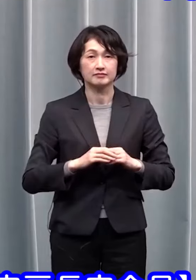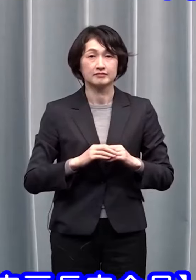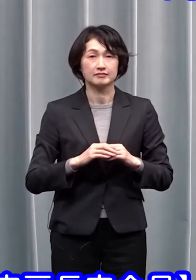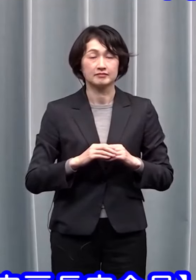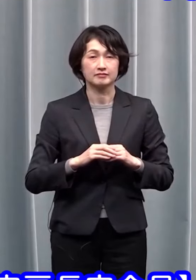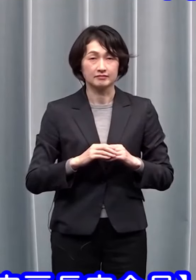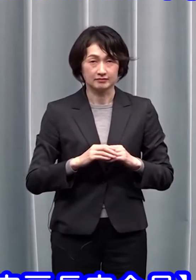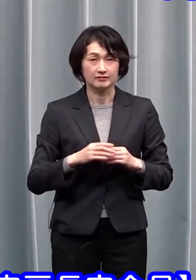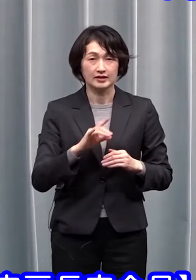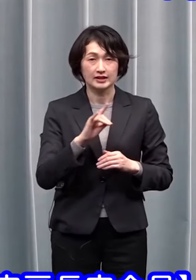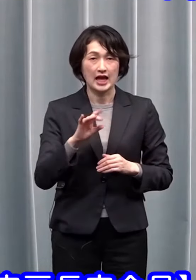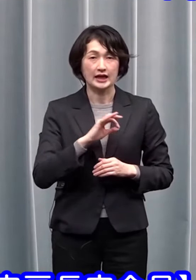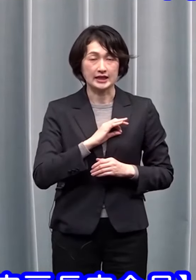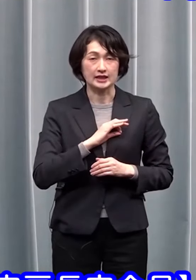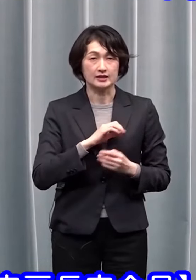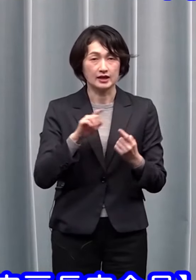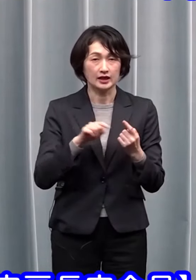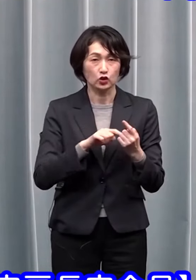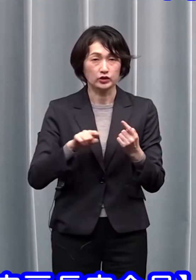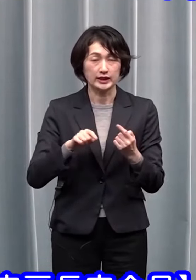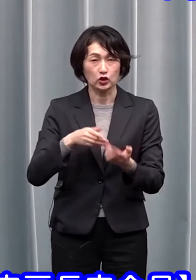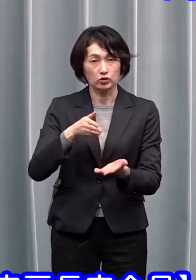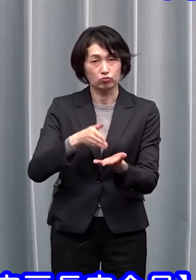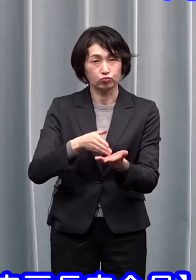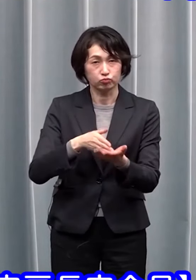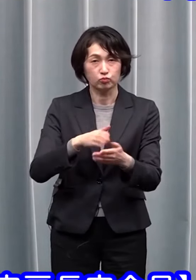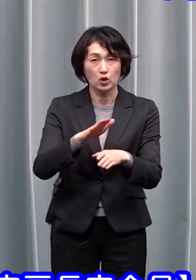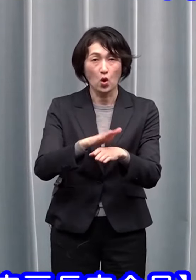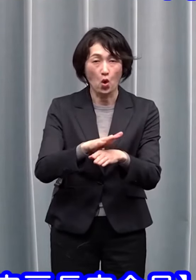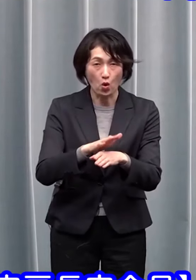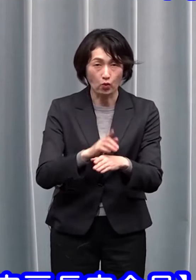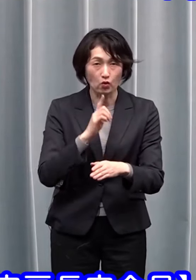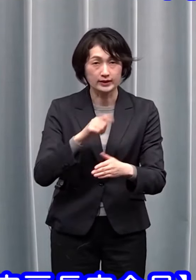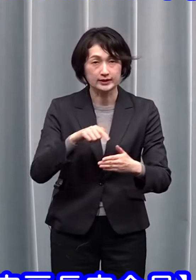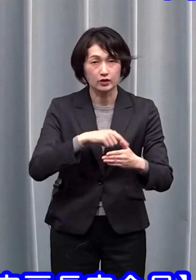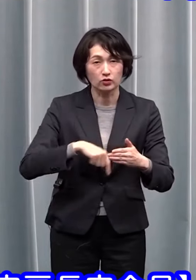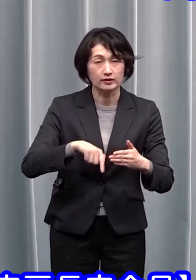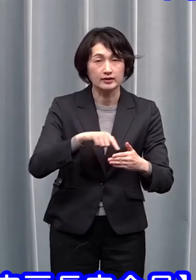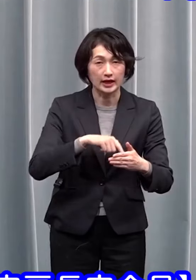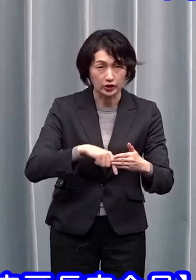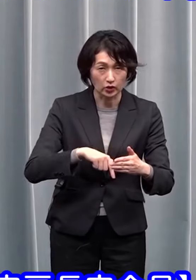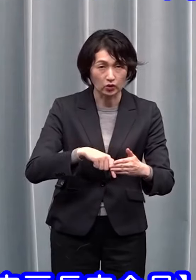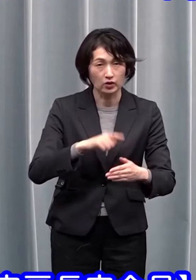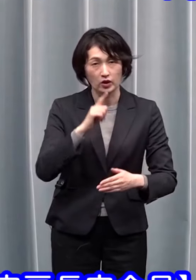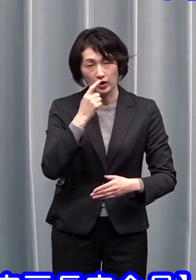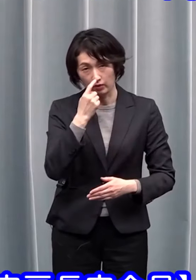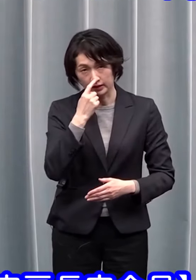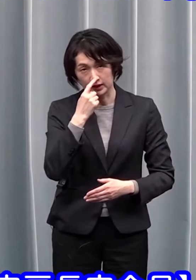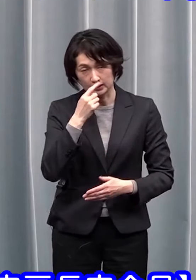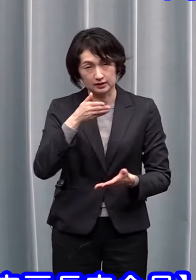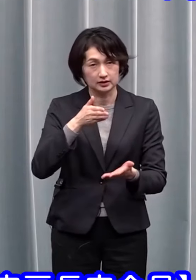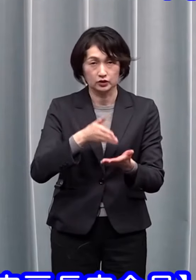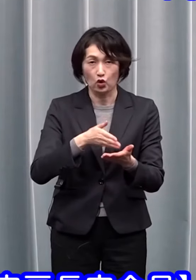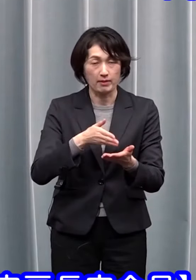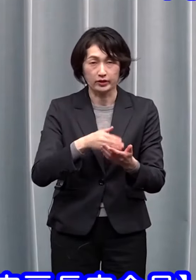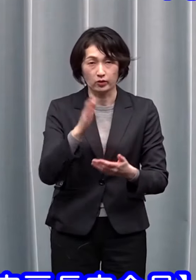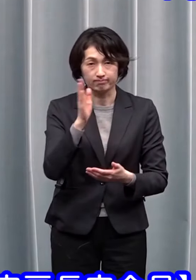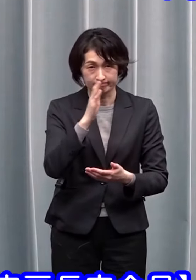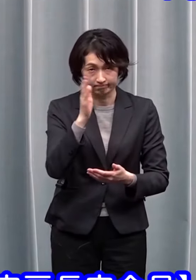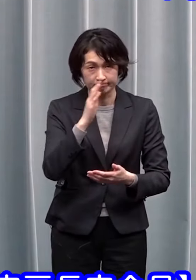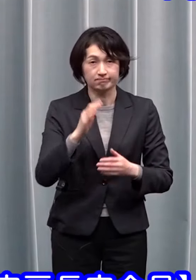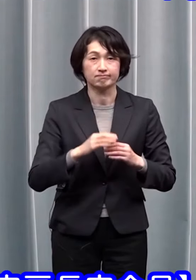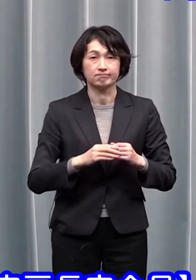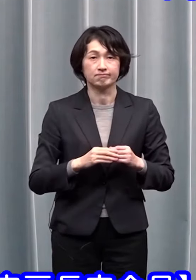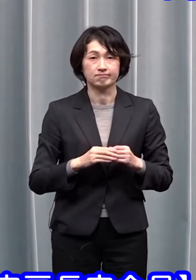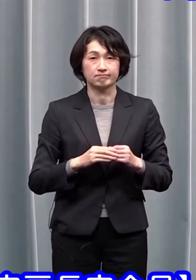個々の議員の会見のあり方、また発言等について政府としてコメントすることは控えたいと思います